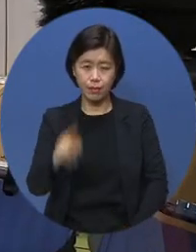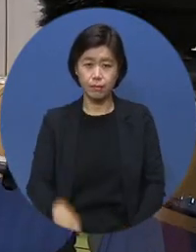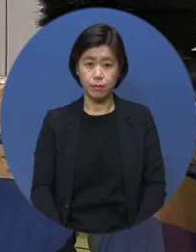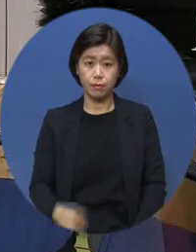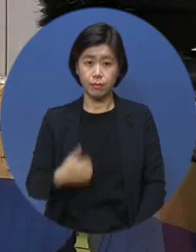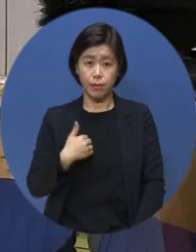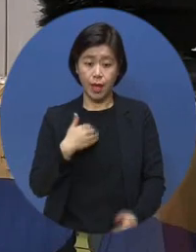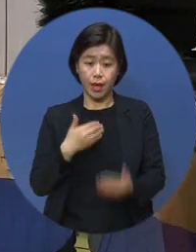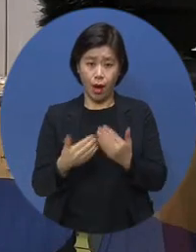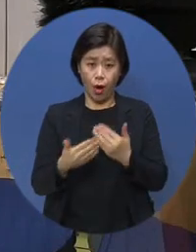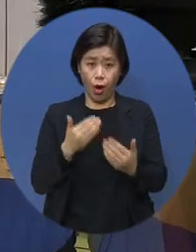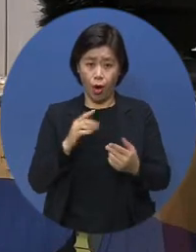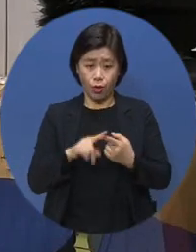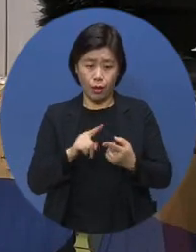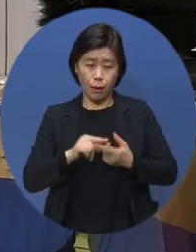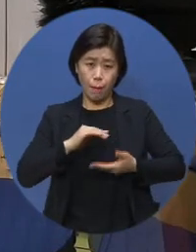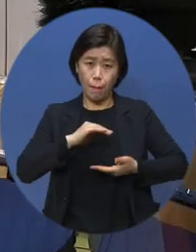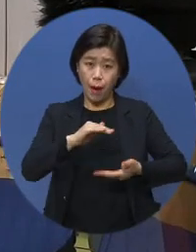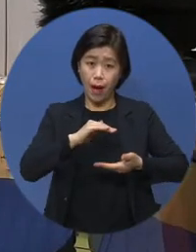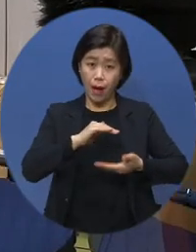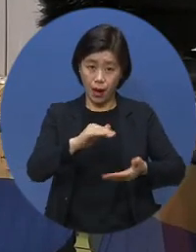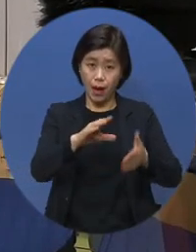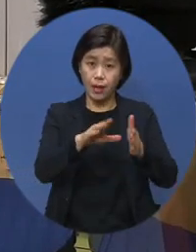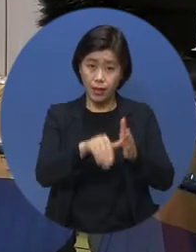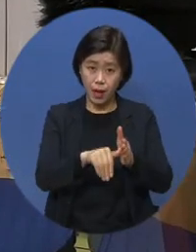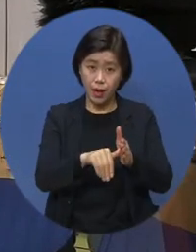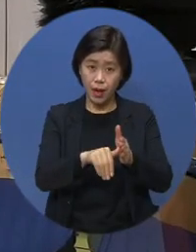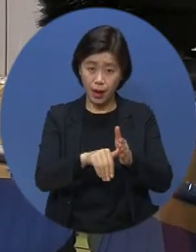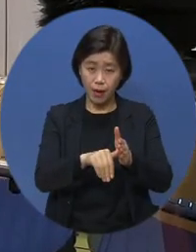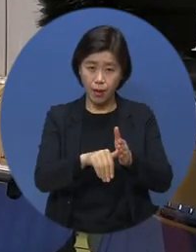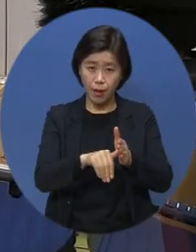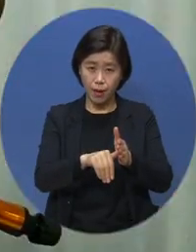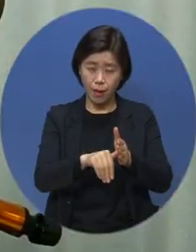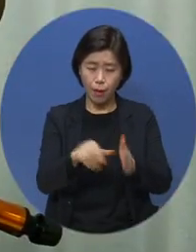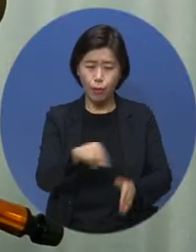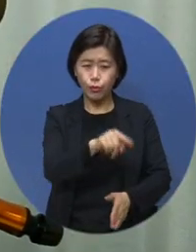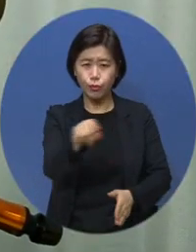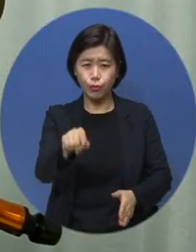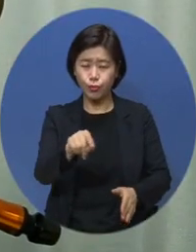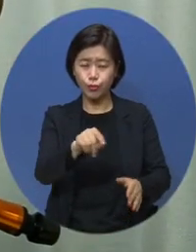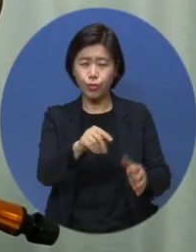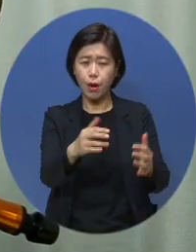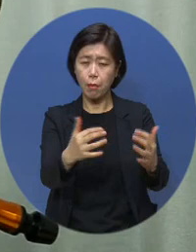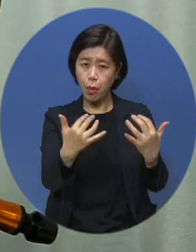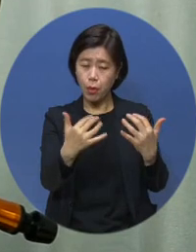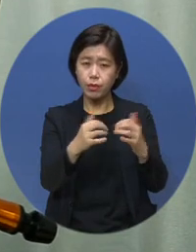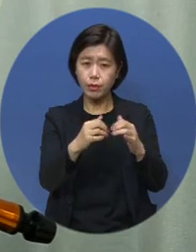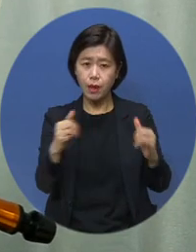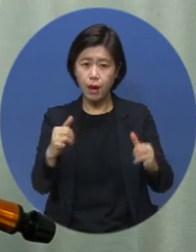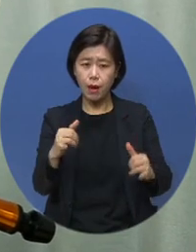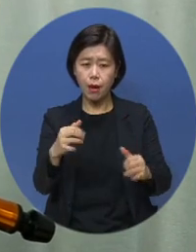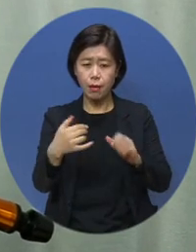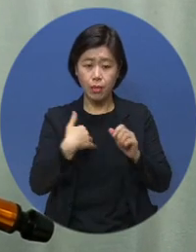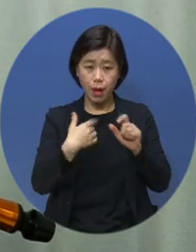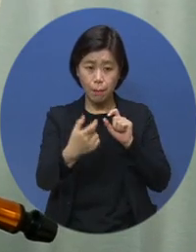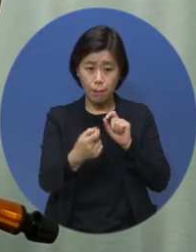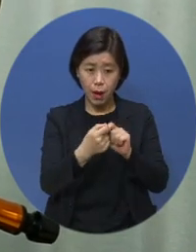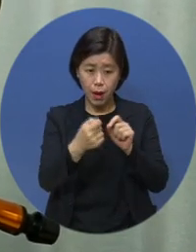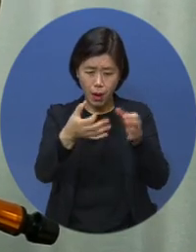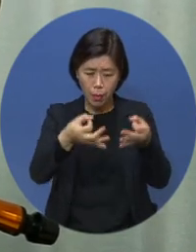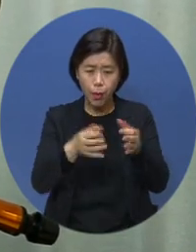그래서 어떻게 원은 이 친구들이 가까이서 제 인생을 바라보는 건데 가까이서 보면 비극 처럼 볼 수 있지만